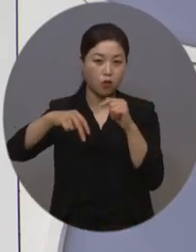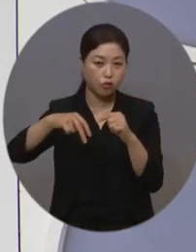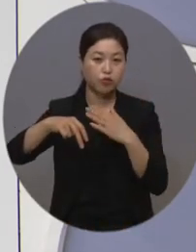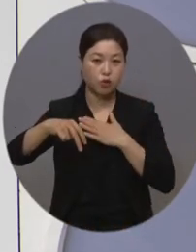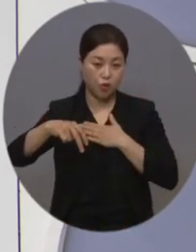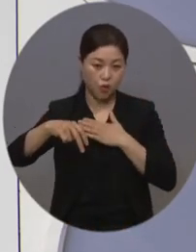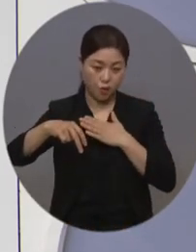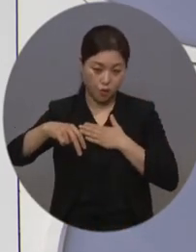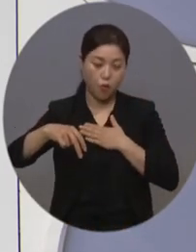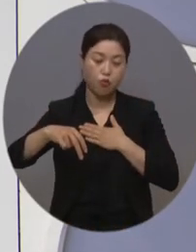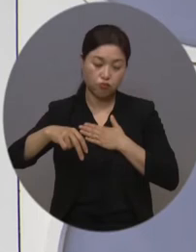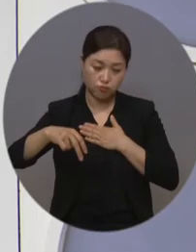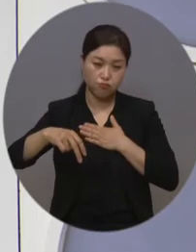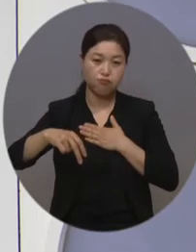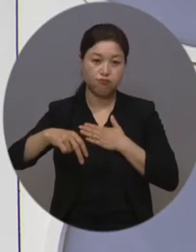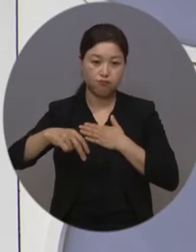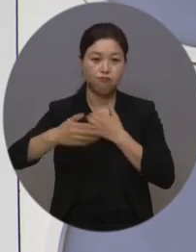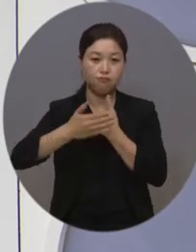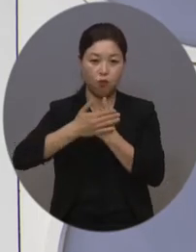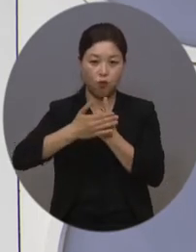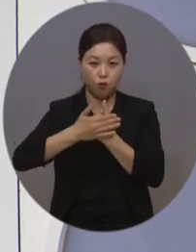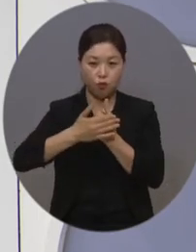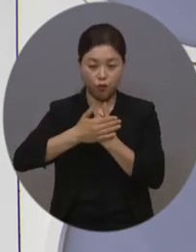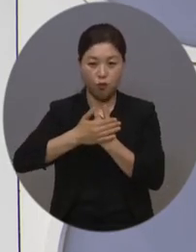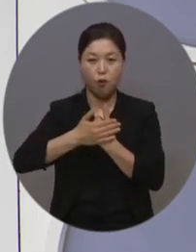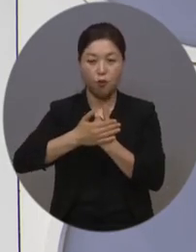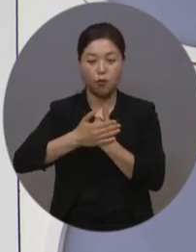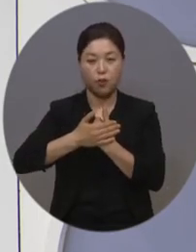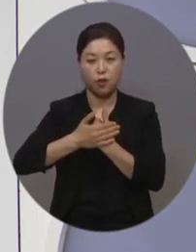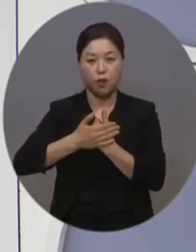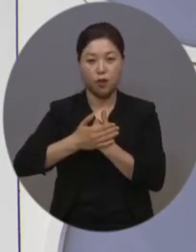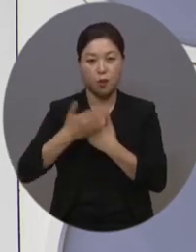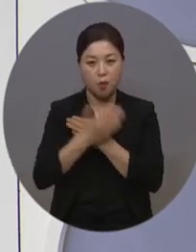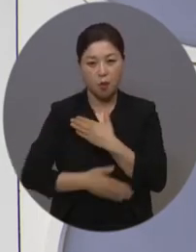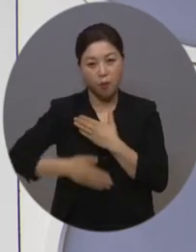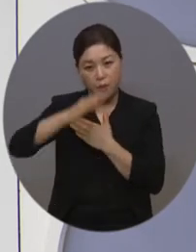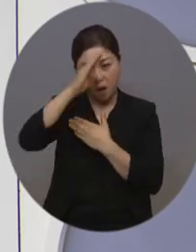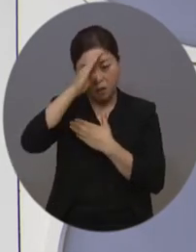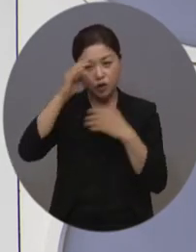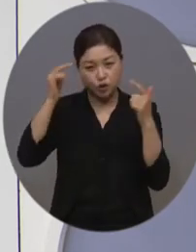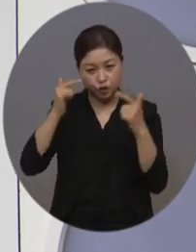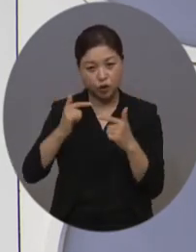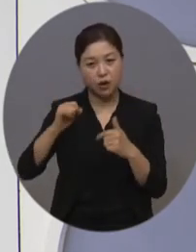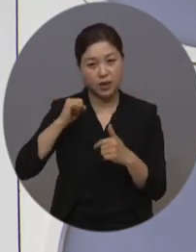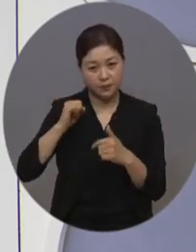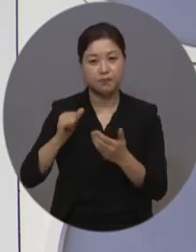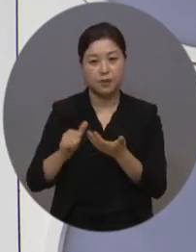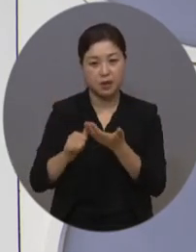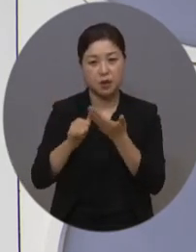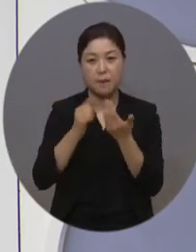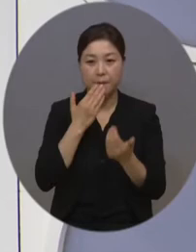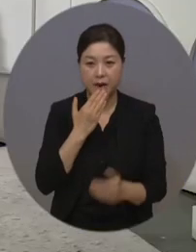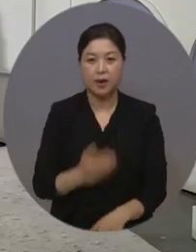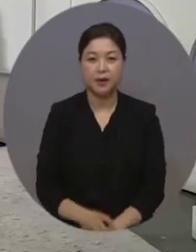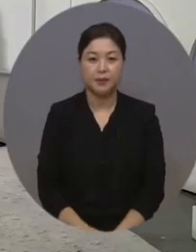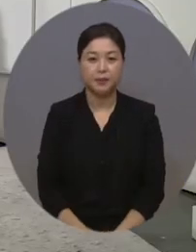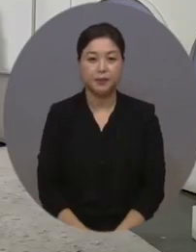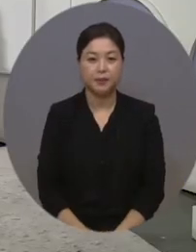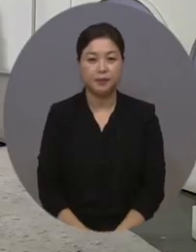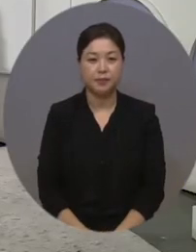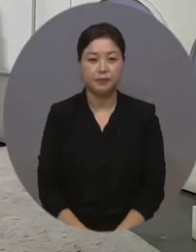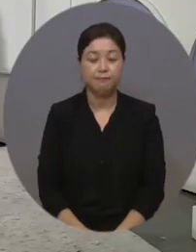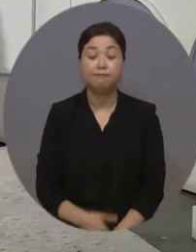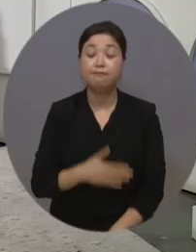저한테는 상당히 긴, 좋은 면역 효과를 준 게 아닌가 저는 그 생각도 합니다. 이 사람이